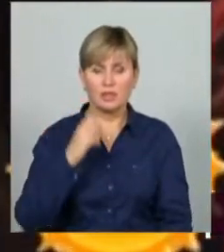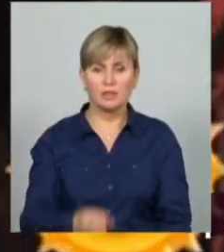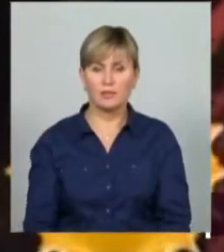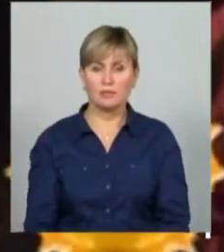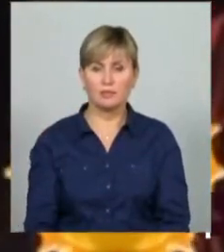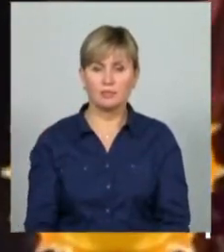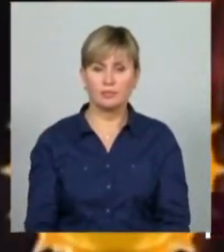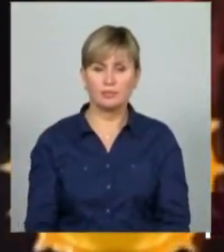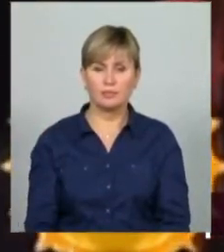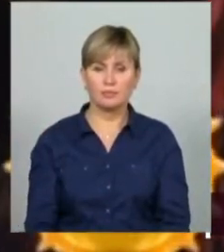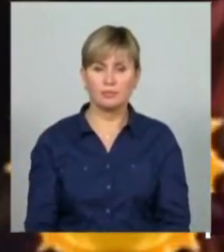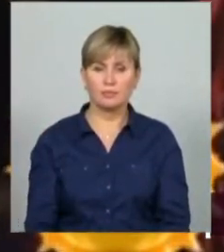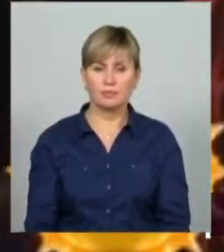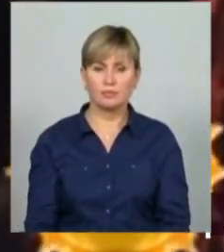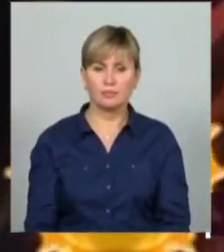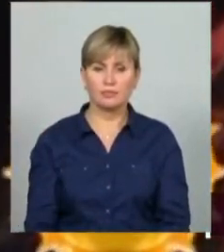язык паскудный...